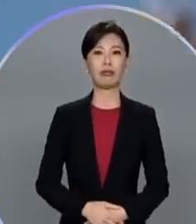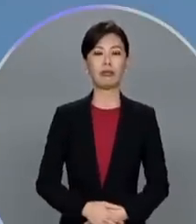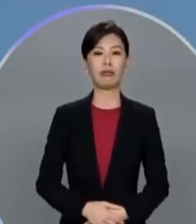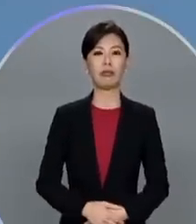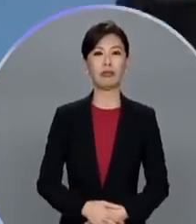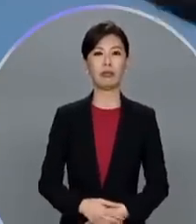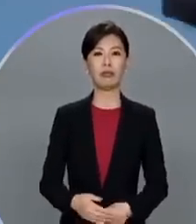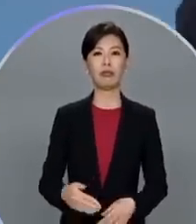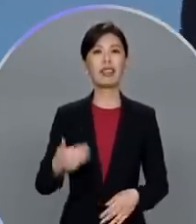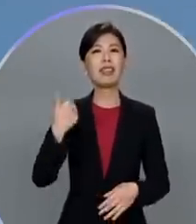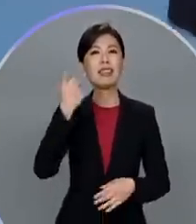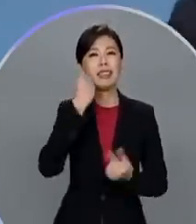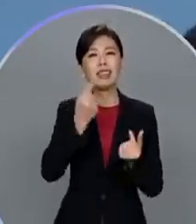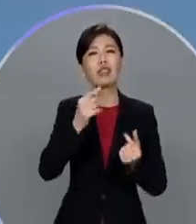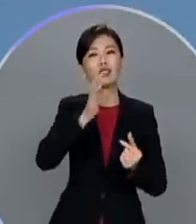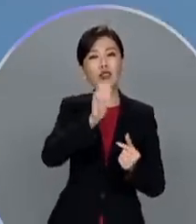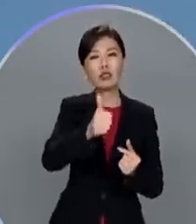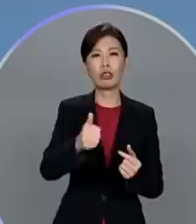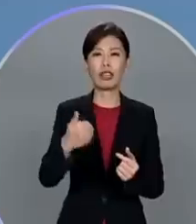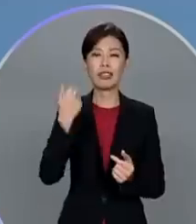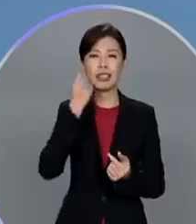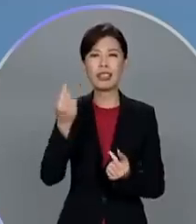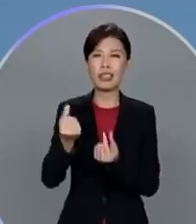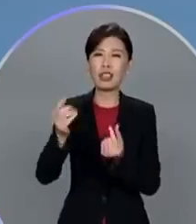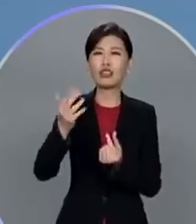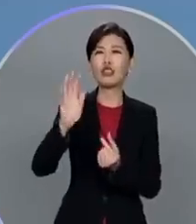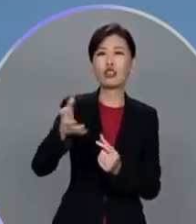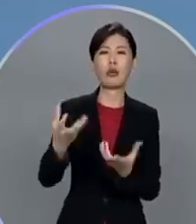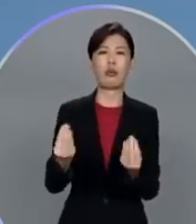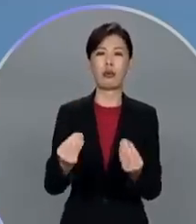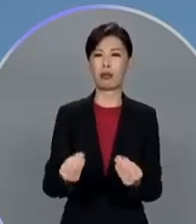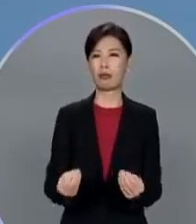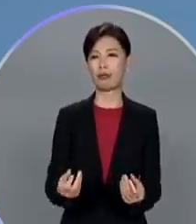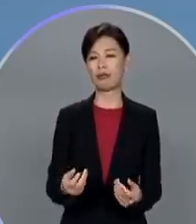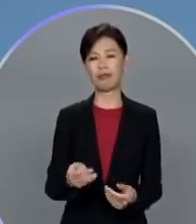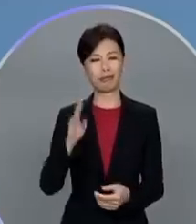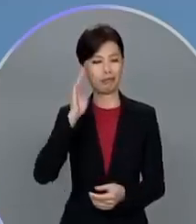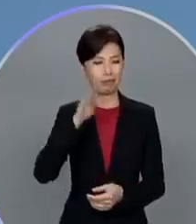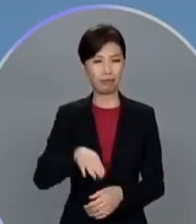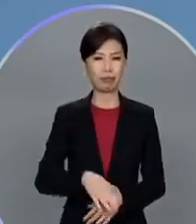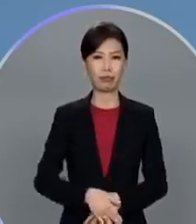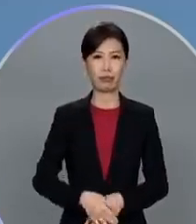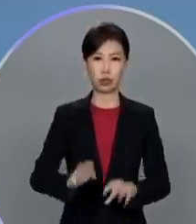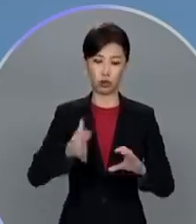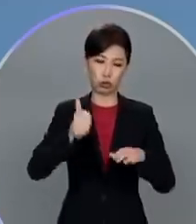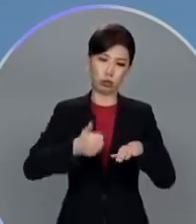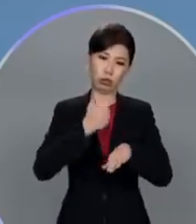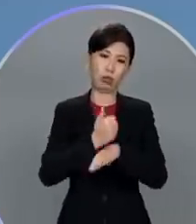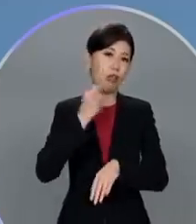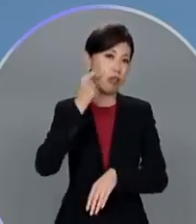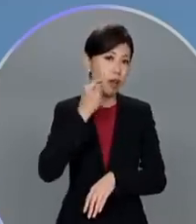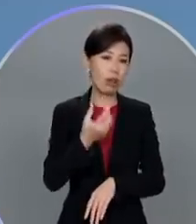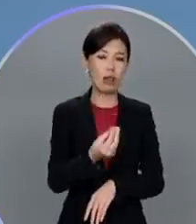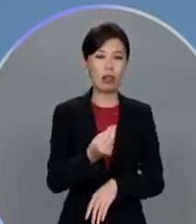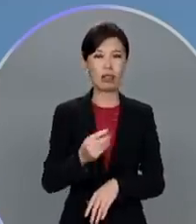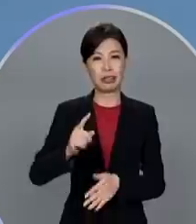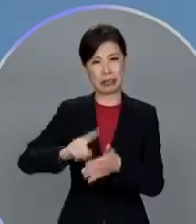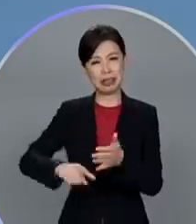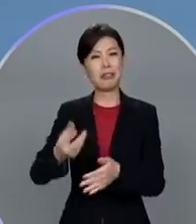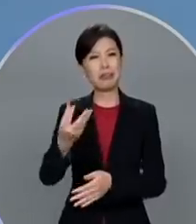谁像总统，没有谁不像总统。中华民国的总统说难不难，说容易不容